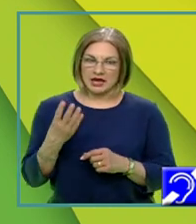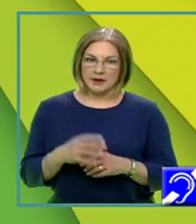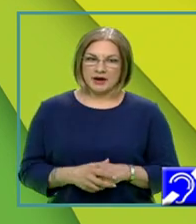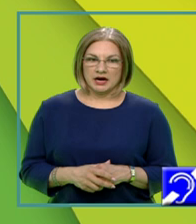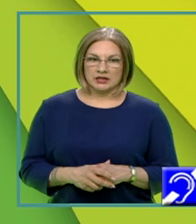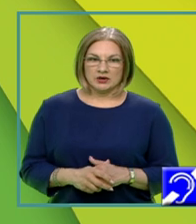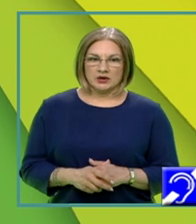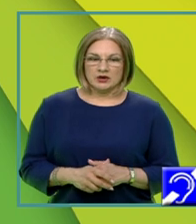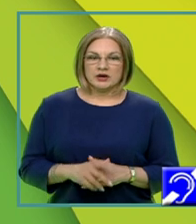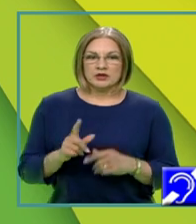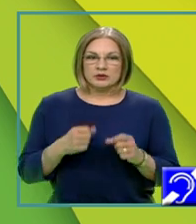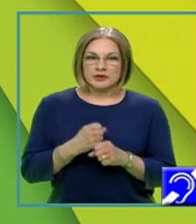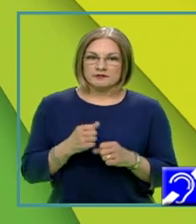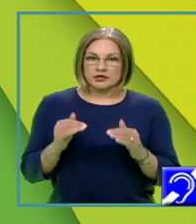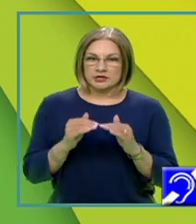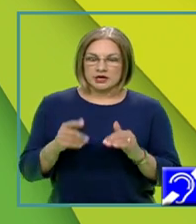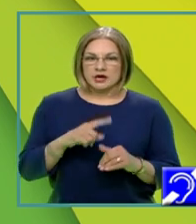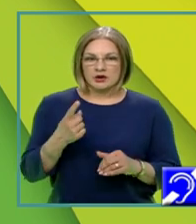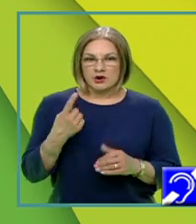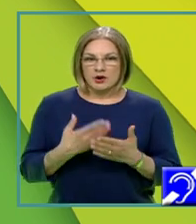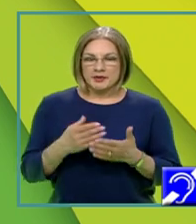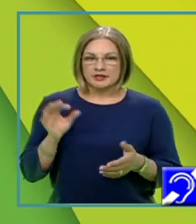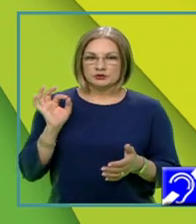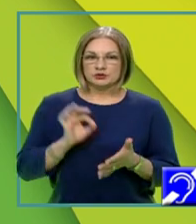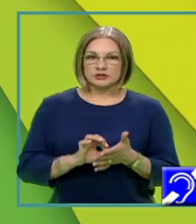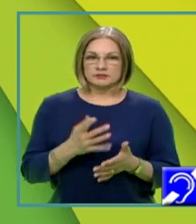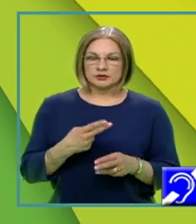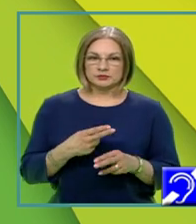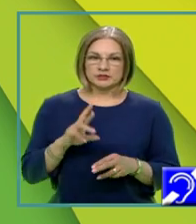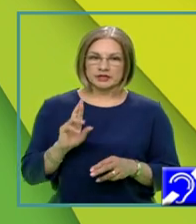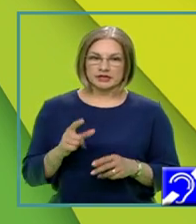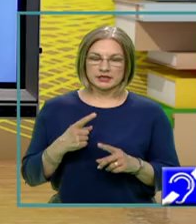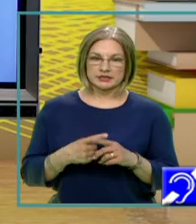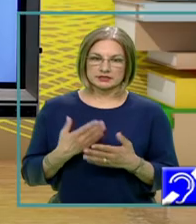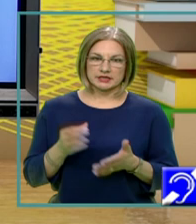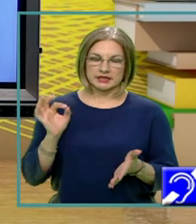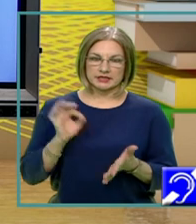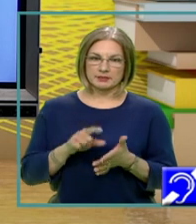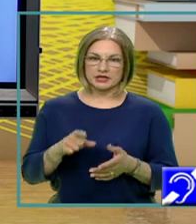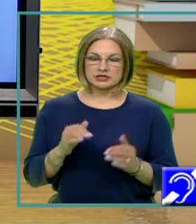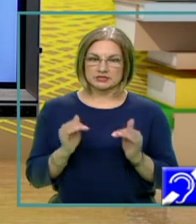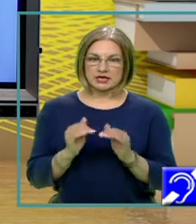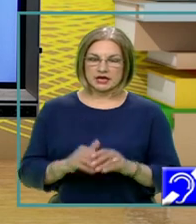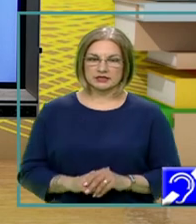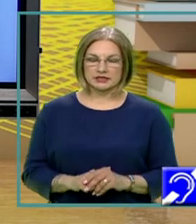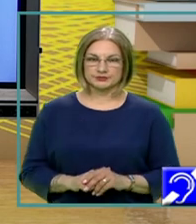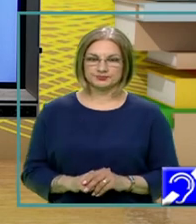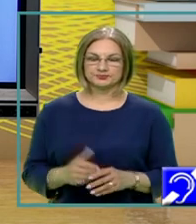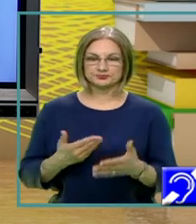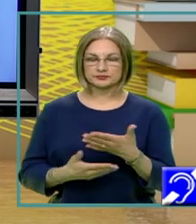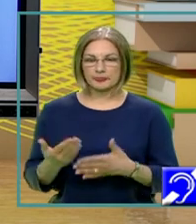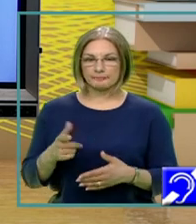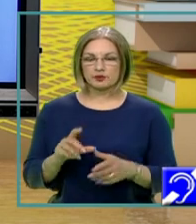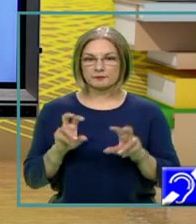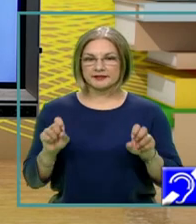apoi trebuie să egalăm rezultatul cu unul pentru a determina numarul real X care definește această egalitatea înlocuind în